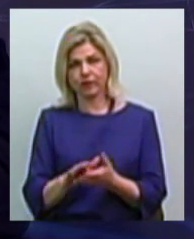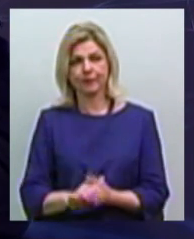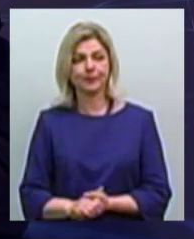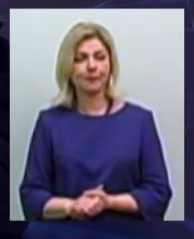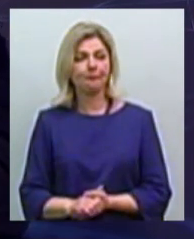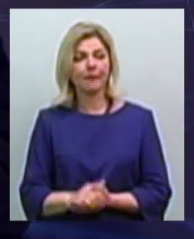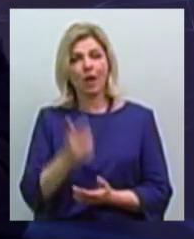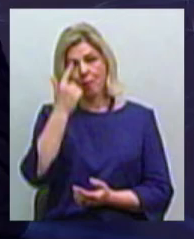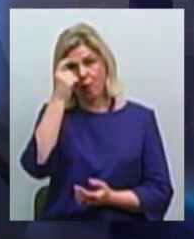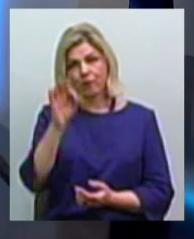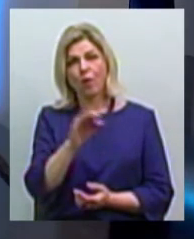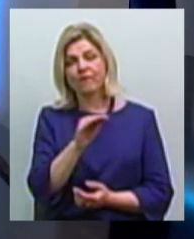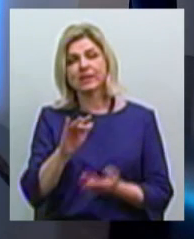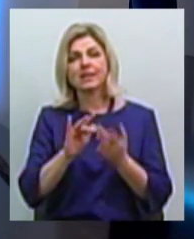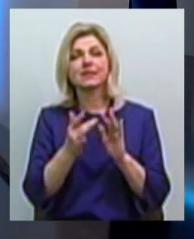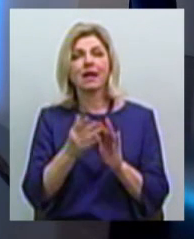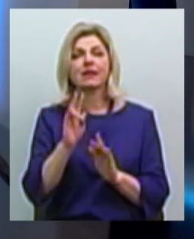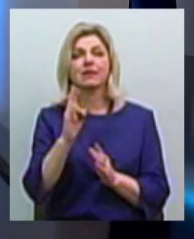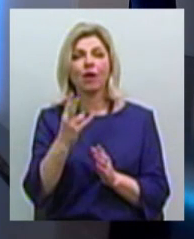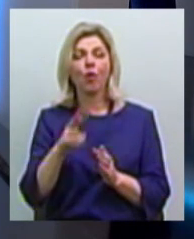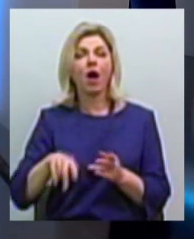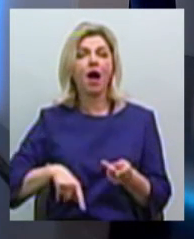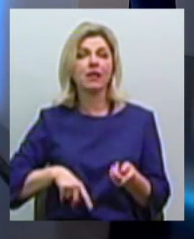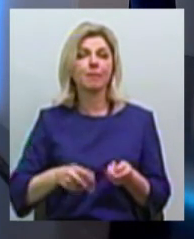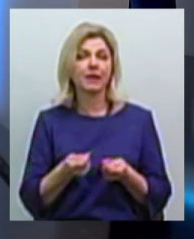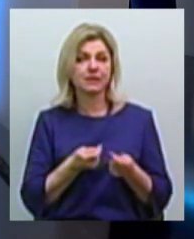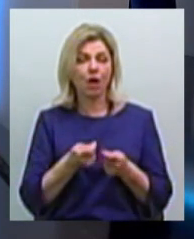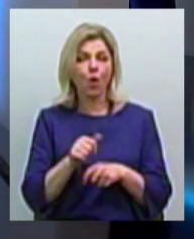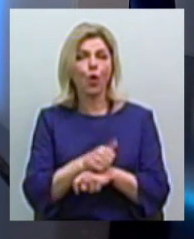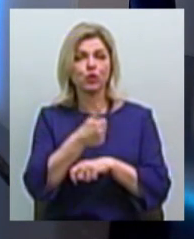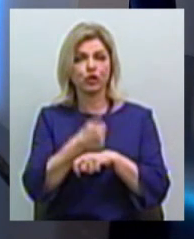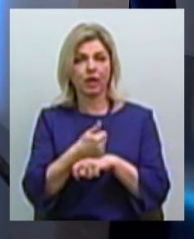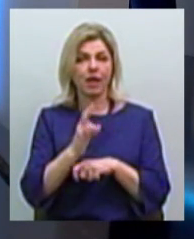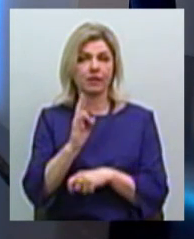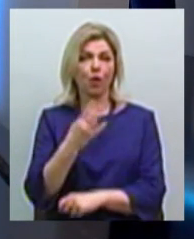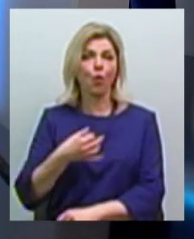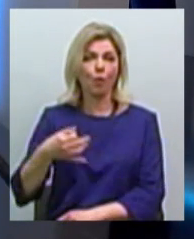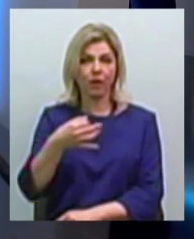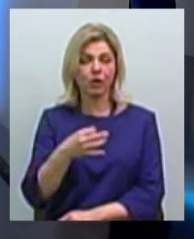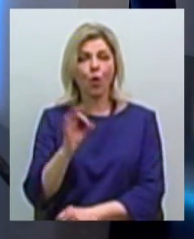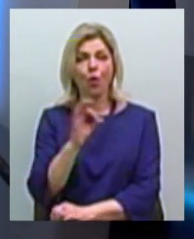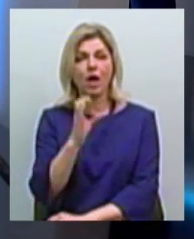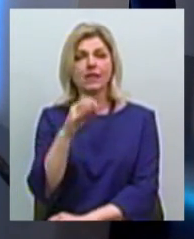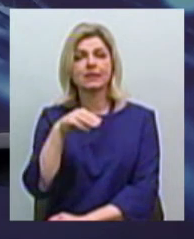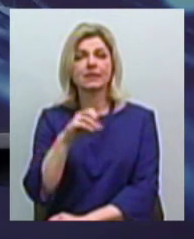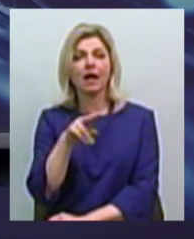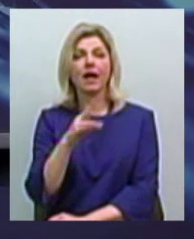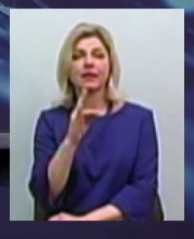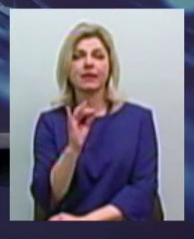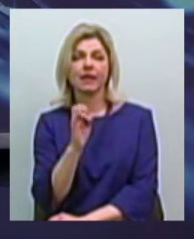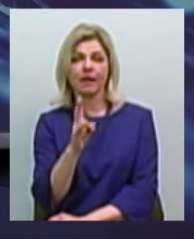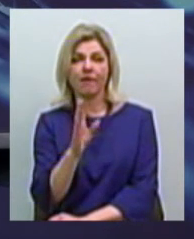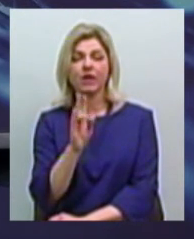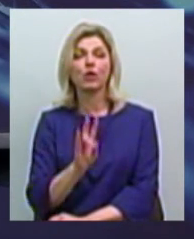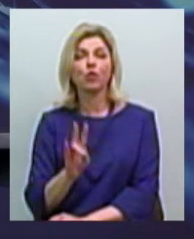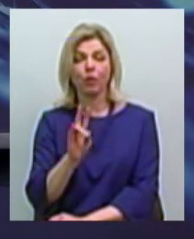повідомленням офіційного сайту Миколаївської обласної адміністрації, очільник Миколаївської області Олександр Стадник у